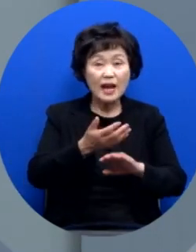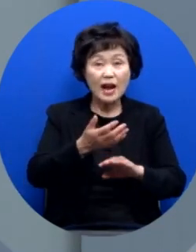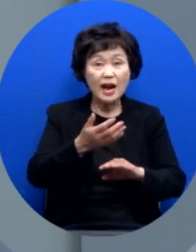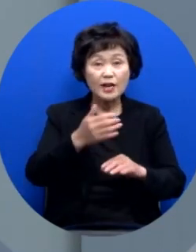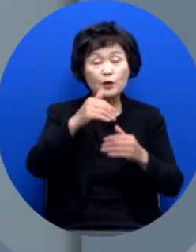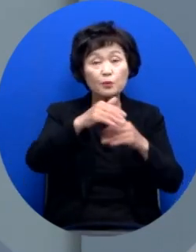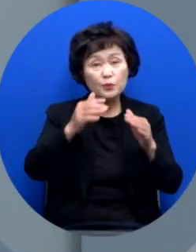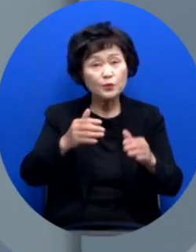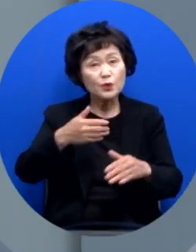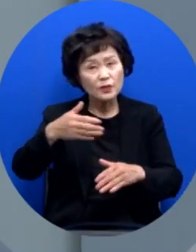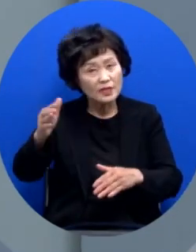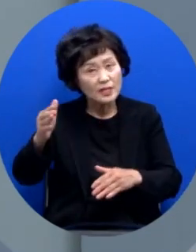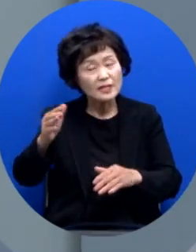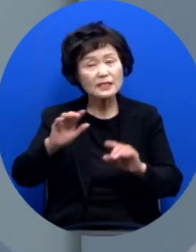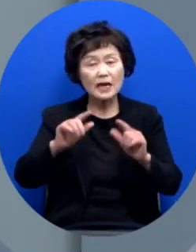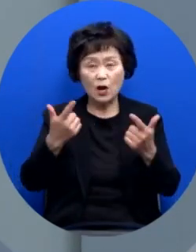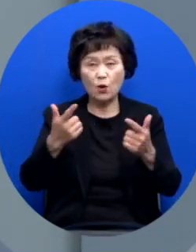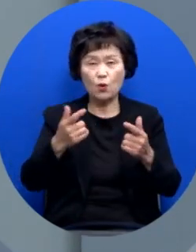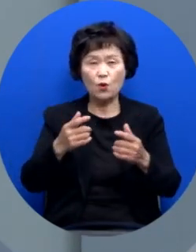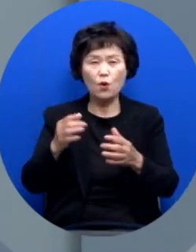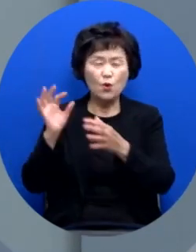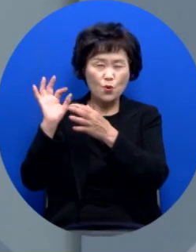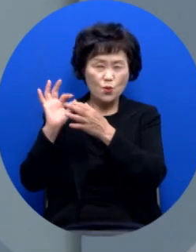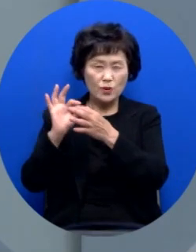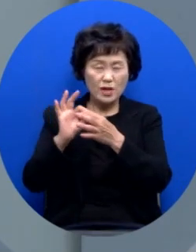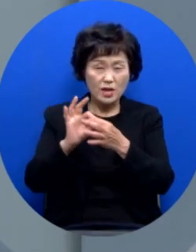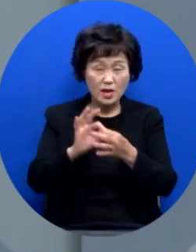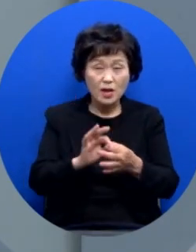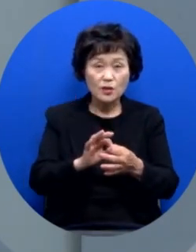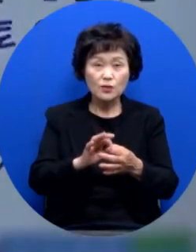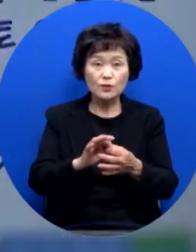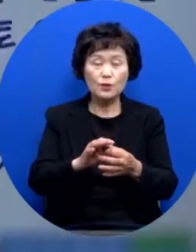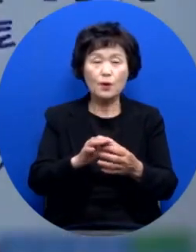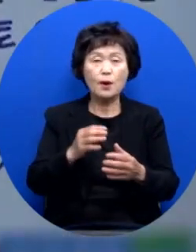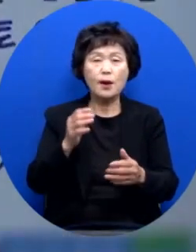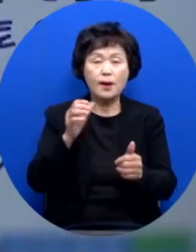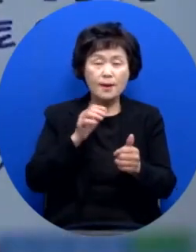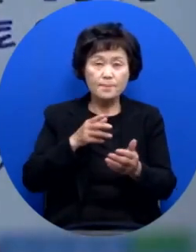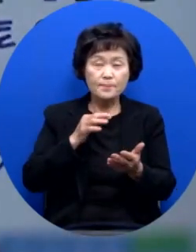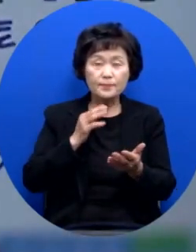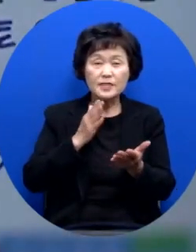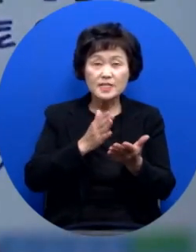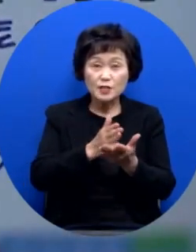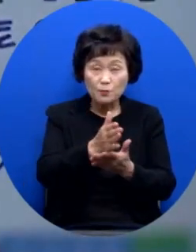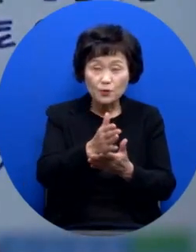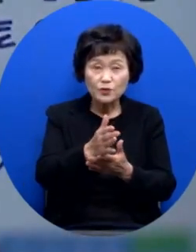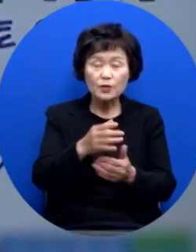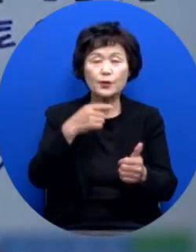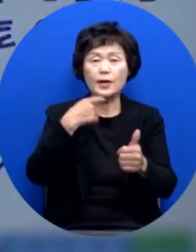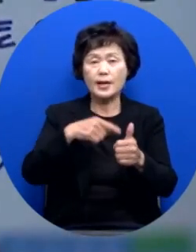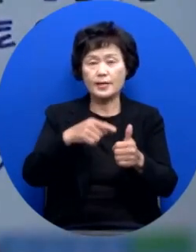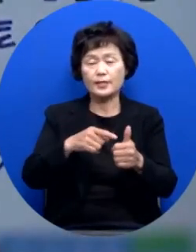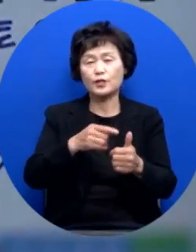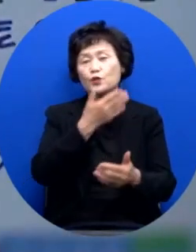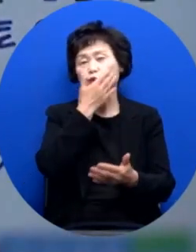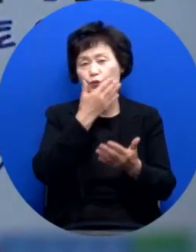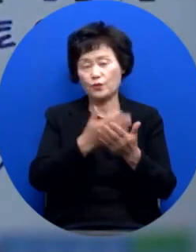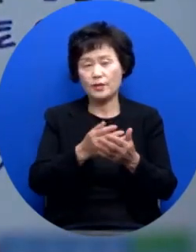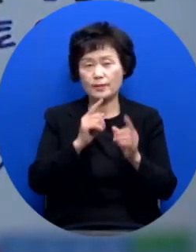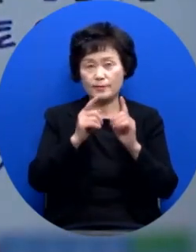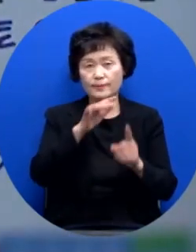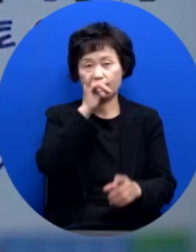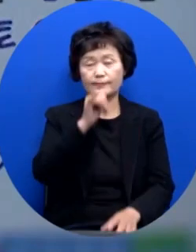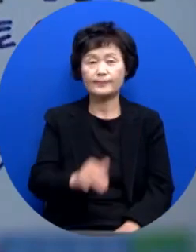교회 학교를 지키도록 하는 것이 대안이라고 생각을 합니다. 네, 중요하지만 읽기 쉬운 부분을 짚어주셨습니다. 마지막으로 다음 세대를